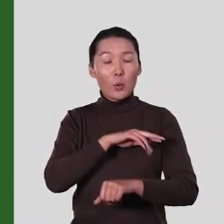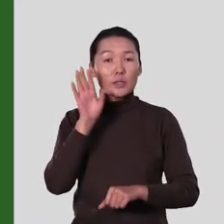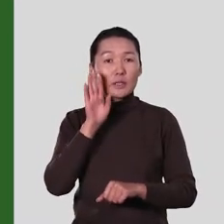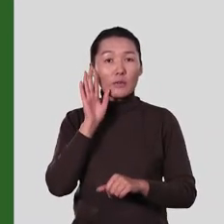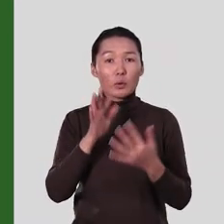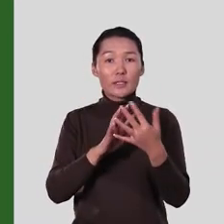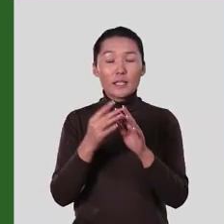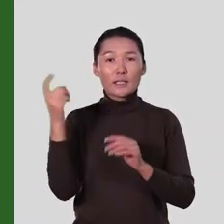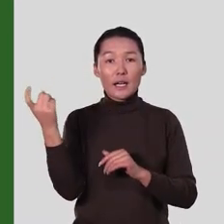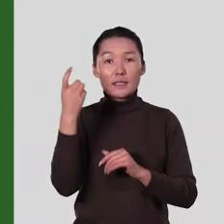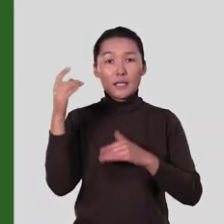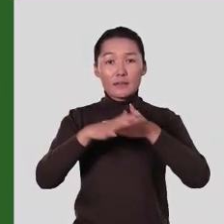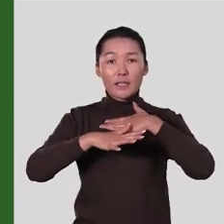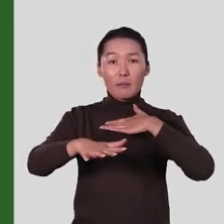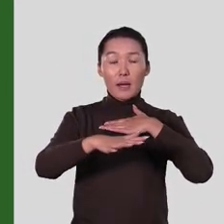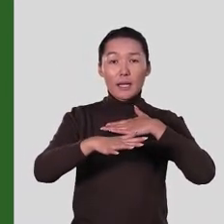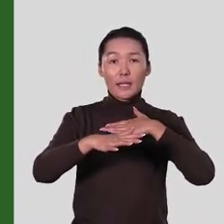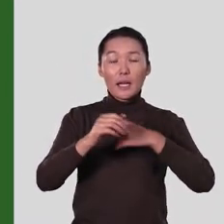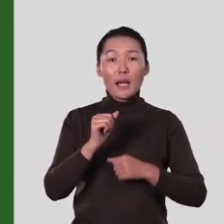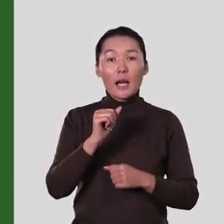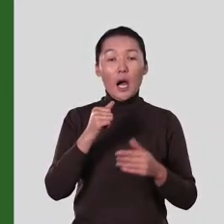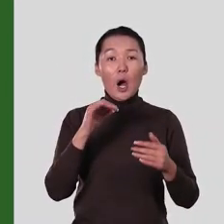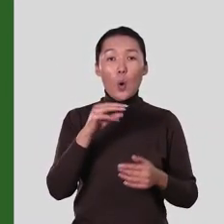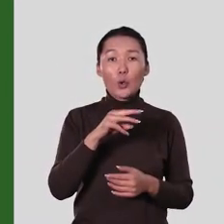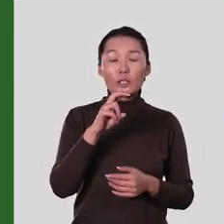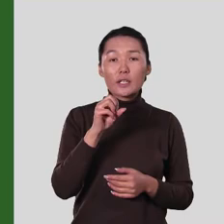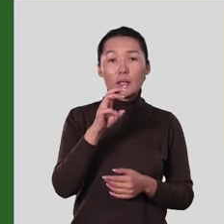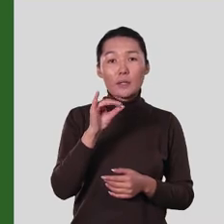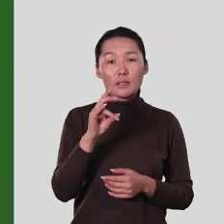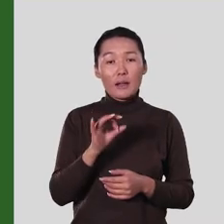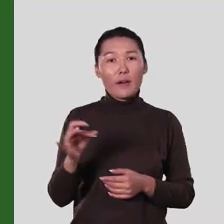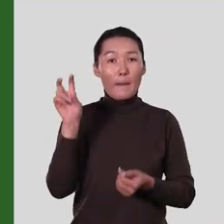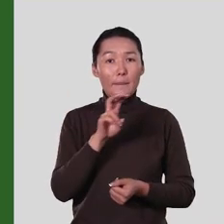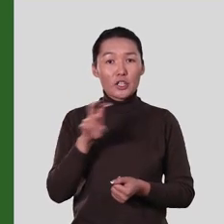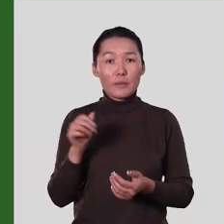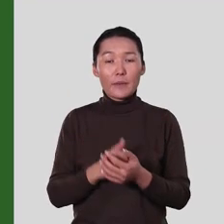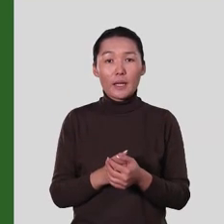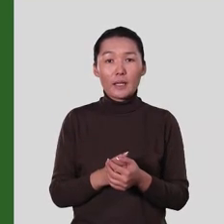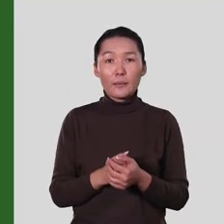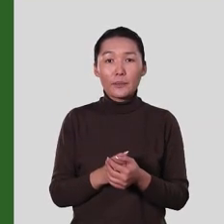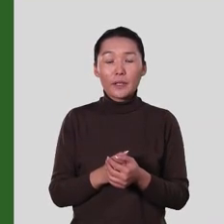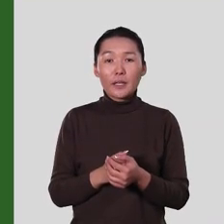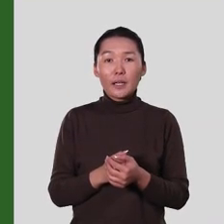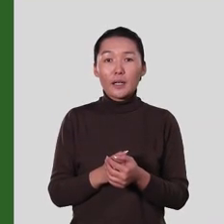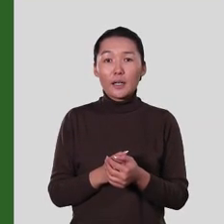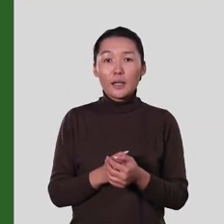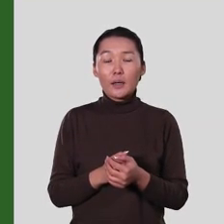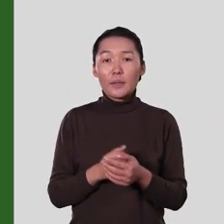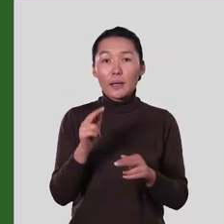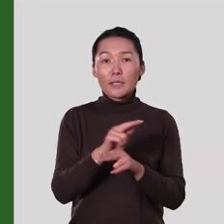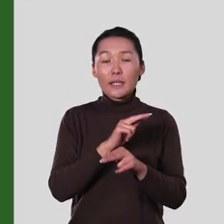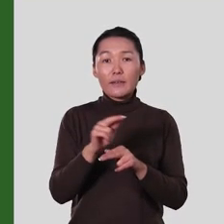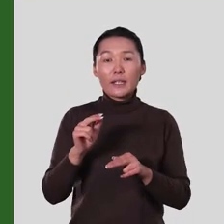сельскохозяйственных полей от Кеминского района до города Бишкек. При обследовании рек Иссык-Кульской